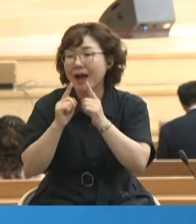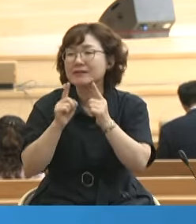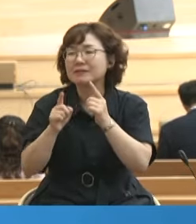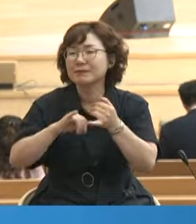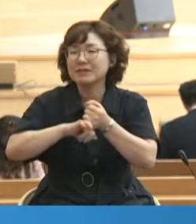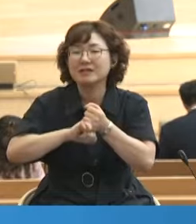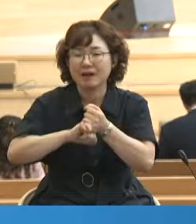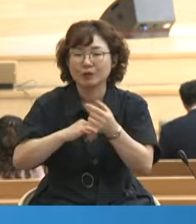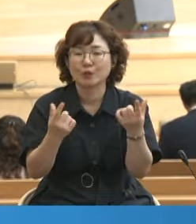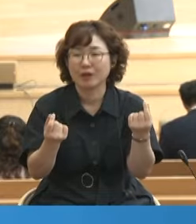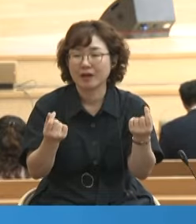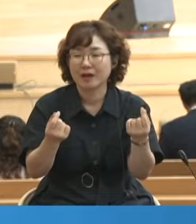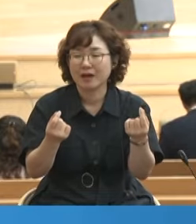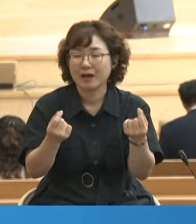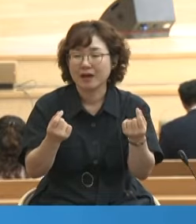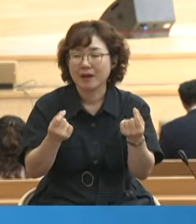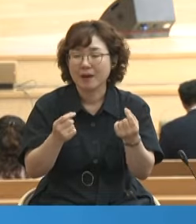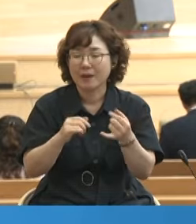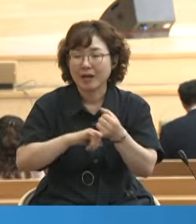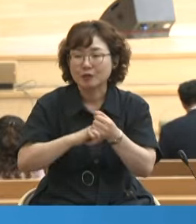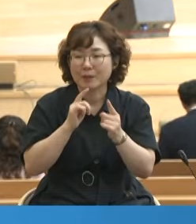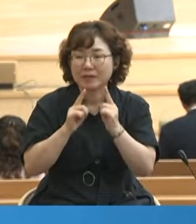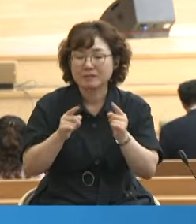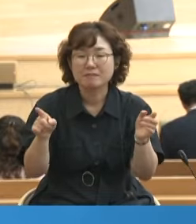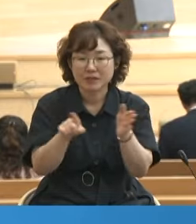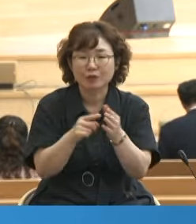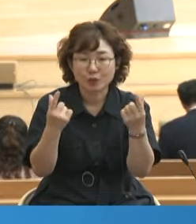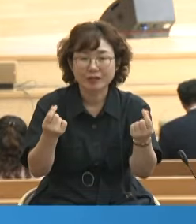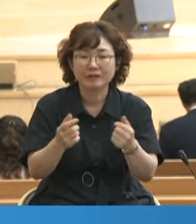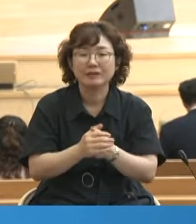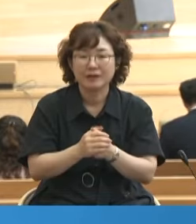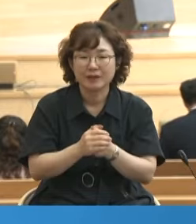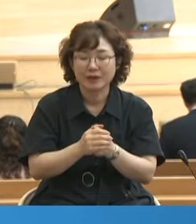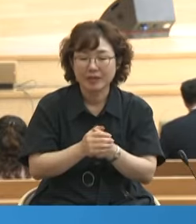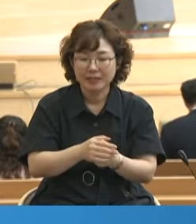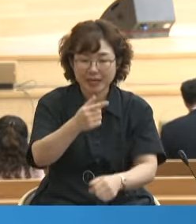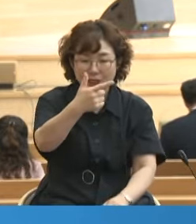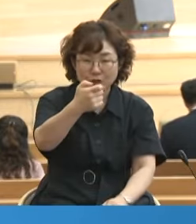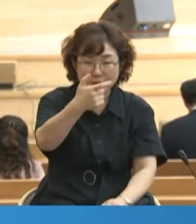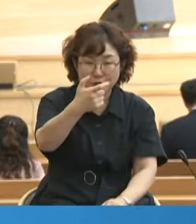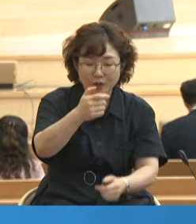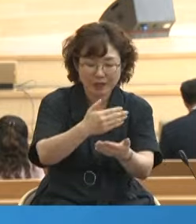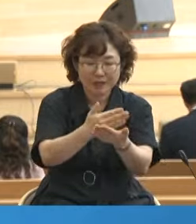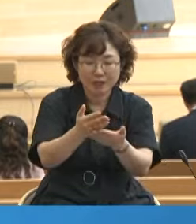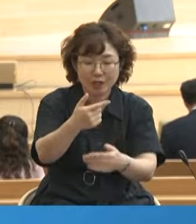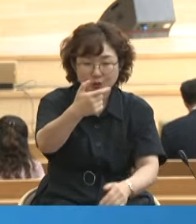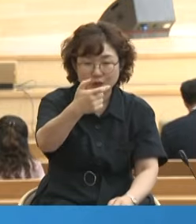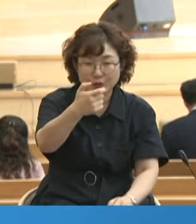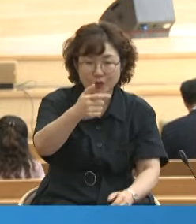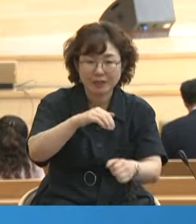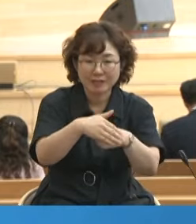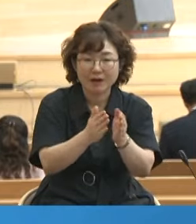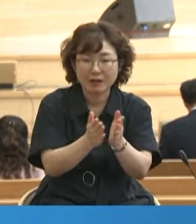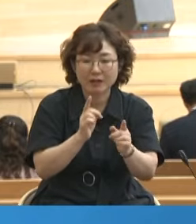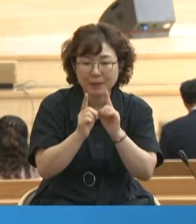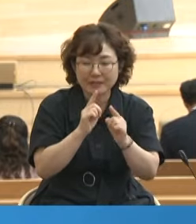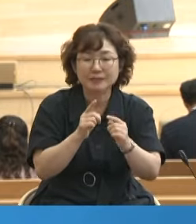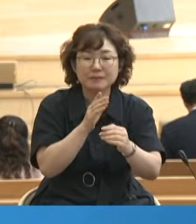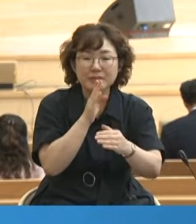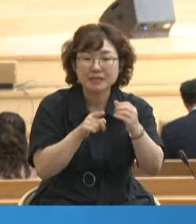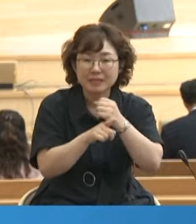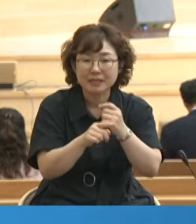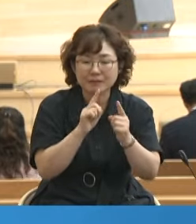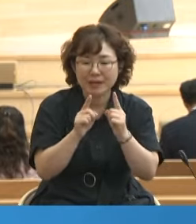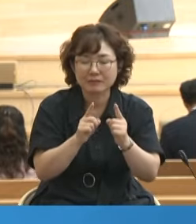줄 믿습니다. 아멘. 66권 진리의 말씀을 분명히 믿는 거예요. 근데 이 가운데 어떤 건 안